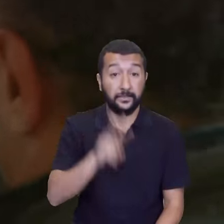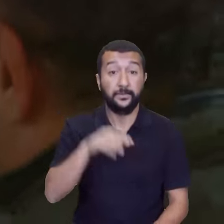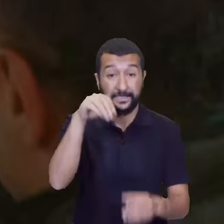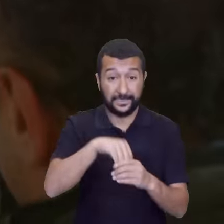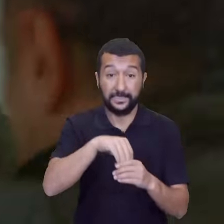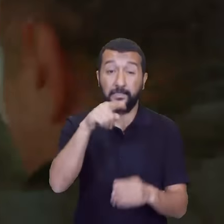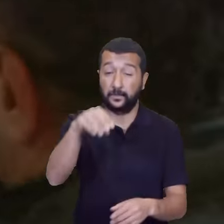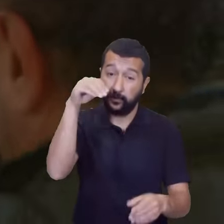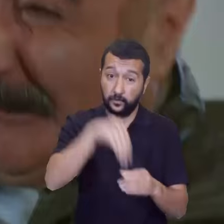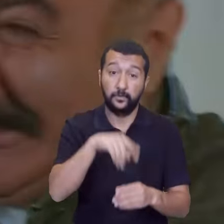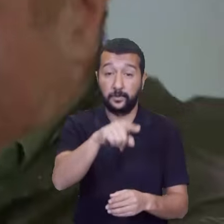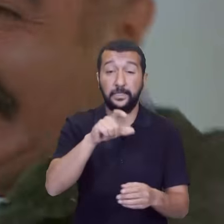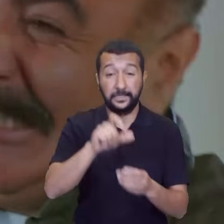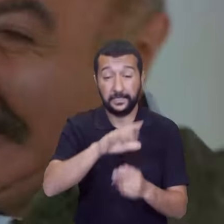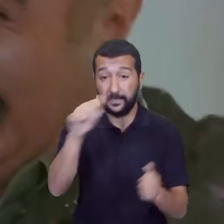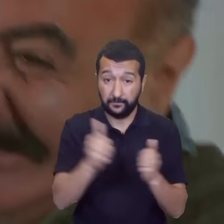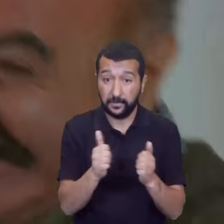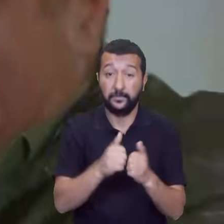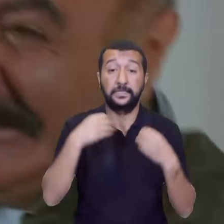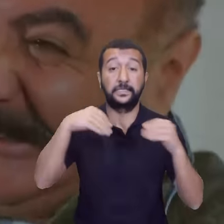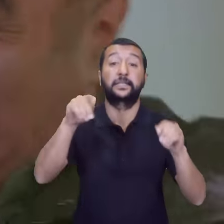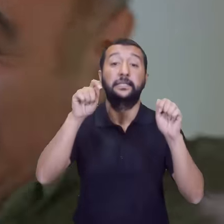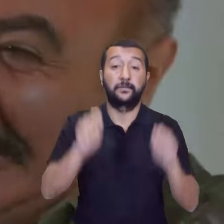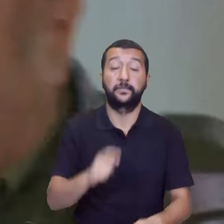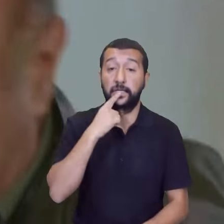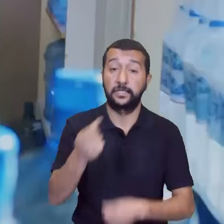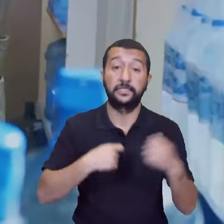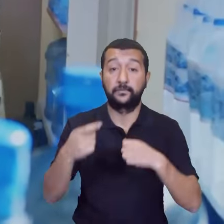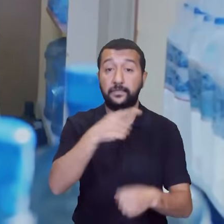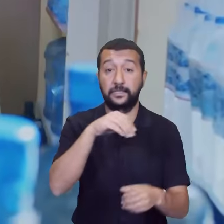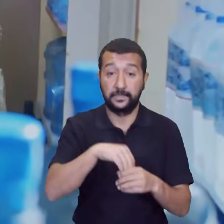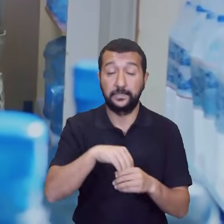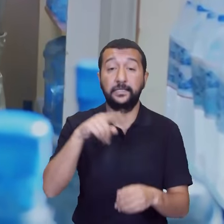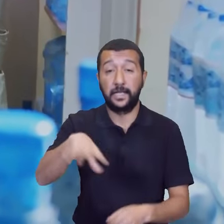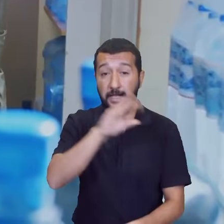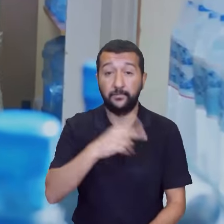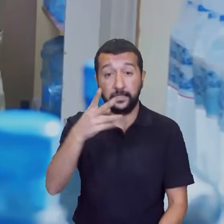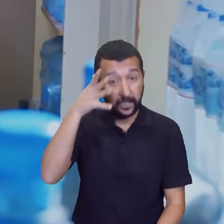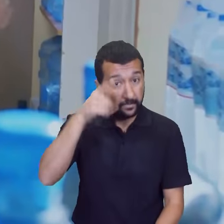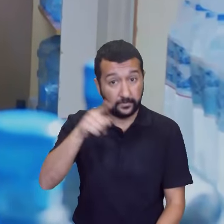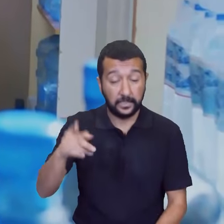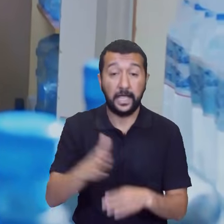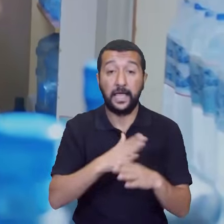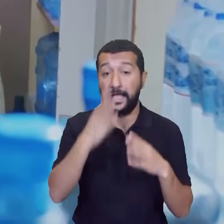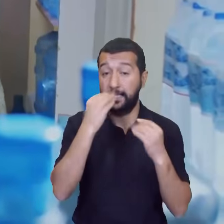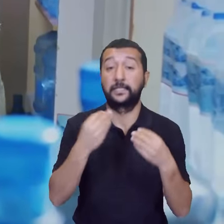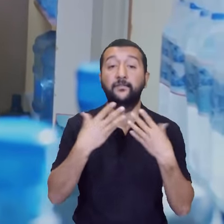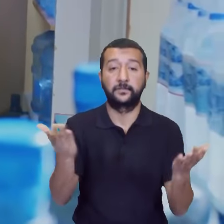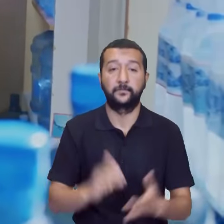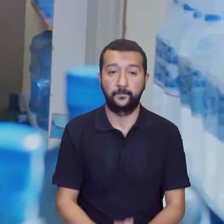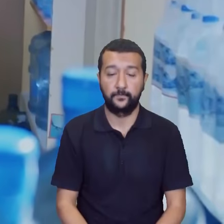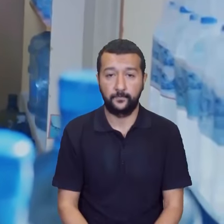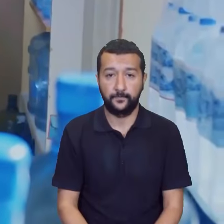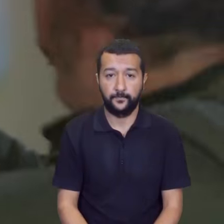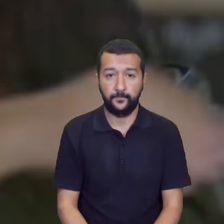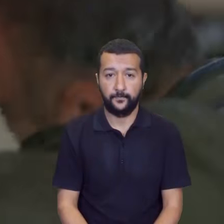İçine seni de koyup çırağıyla birlikte devren satılık diyeceğim o işletme için. İçindeki 12 salağı da eşantiyon olarak vereceğim! Sibile